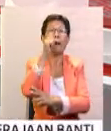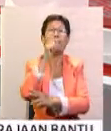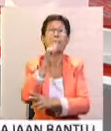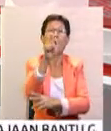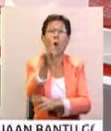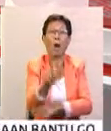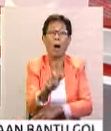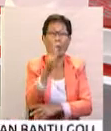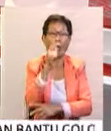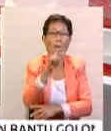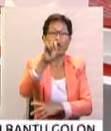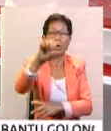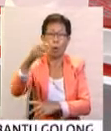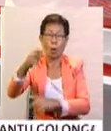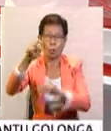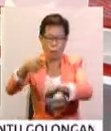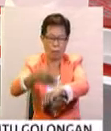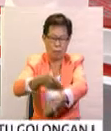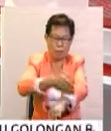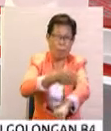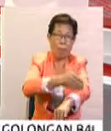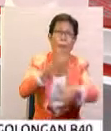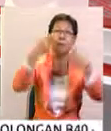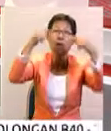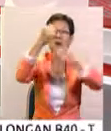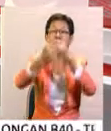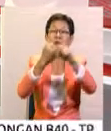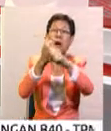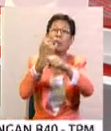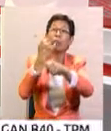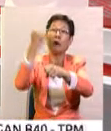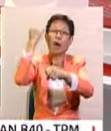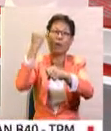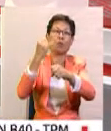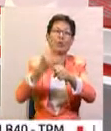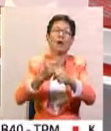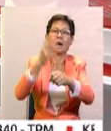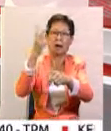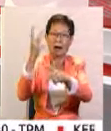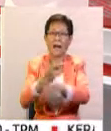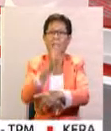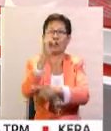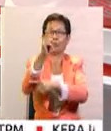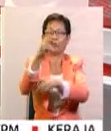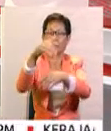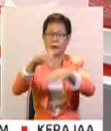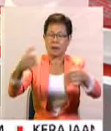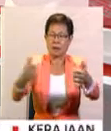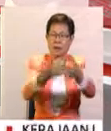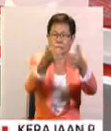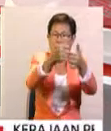Wei berharap mampu memperbaiki pencapaian tahun lalu pada penampilan keduanya kejohanan itu.